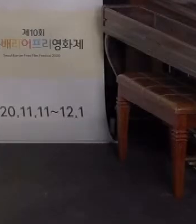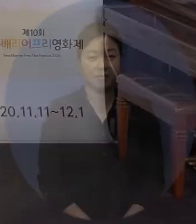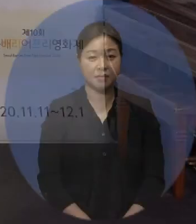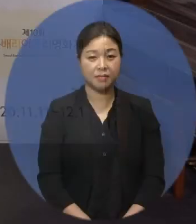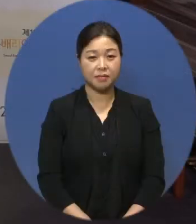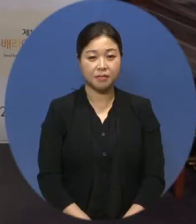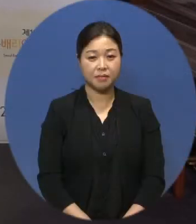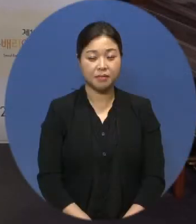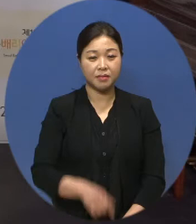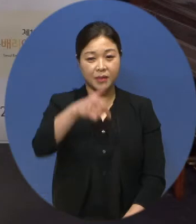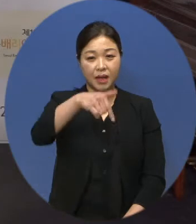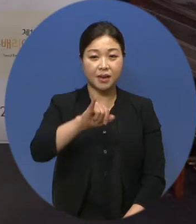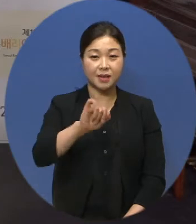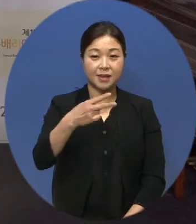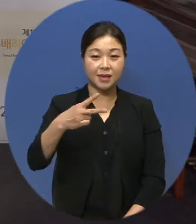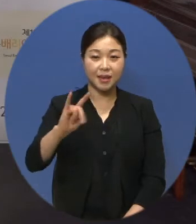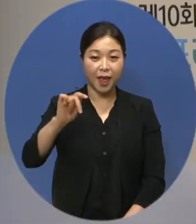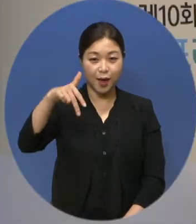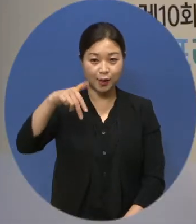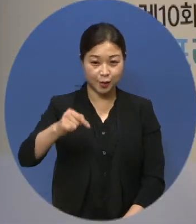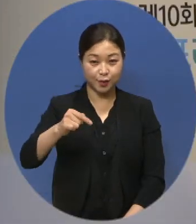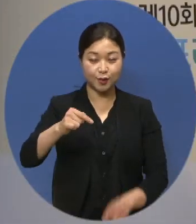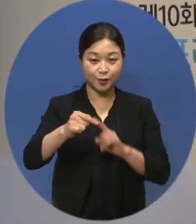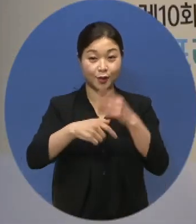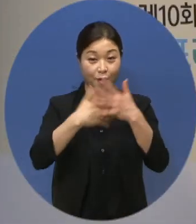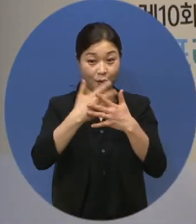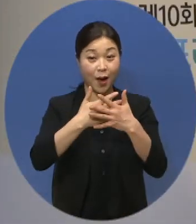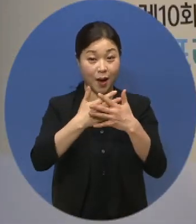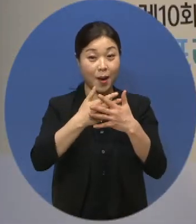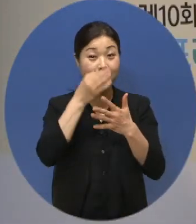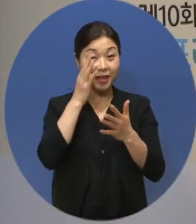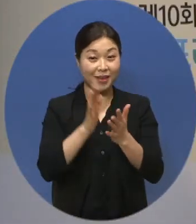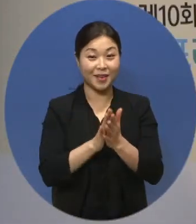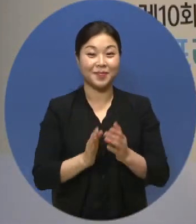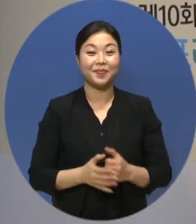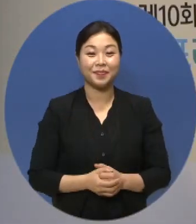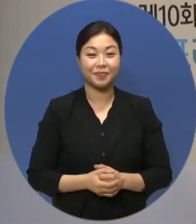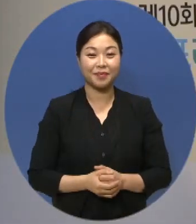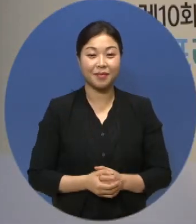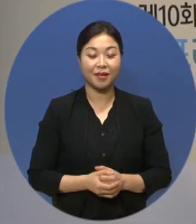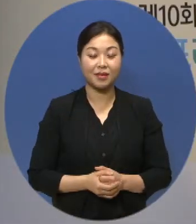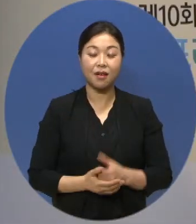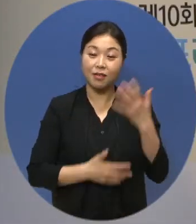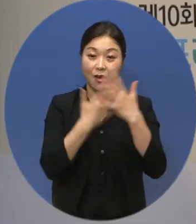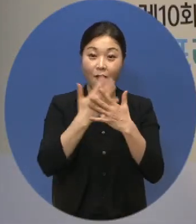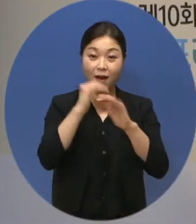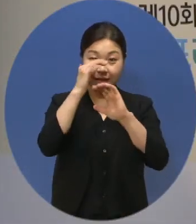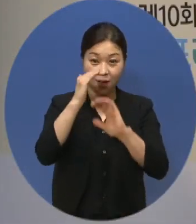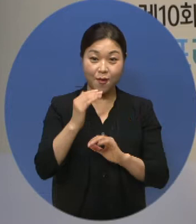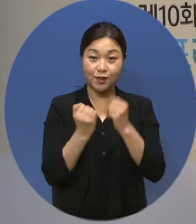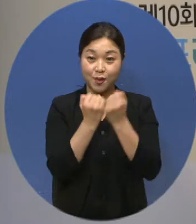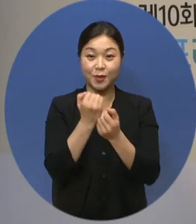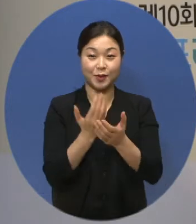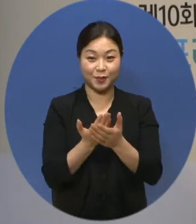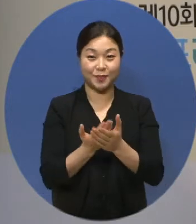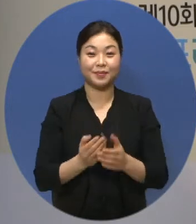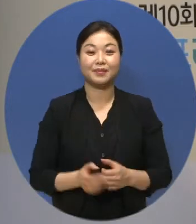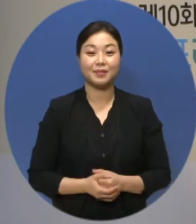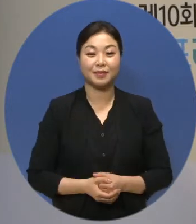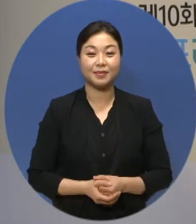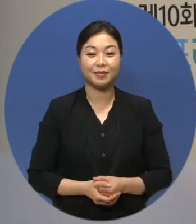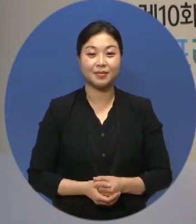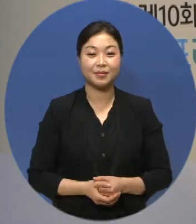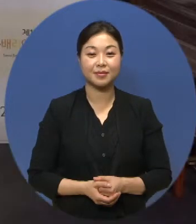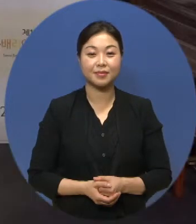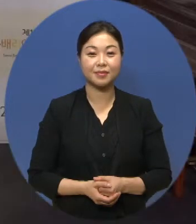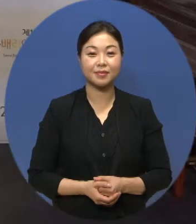네, 기대주 하이라이트 장면 봤습니다. 기대주 어떤 영화인지 좀 자세하게 줄거리 좀 설명 좀